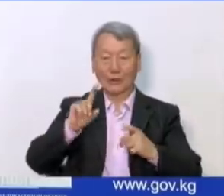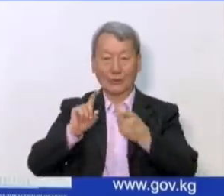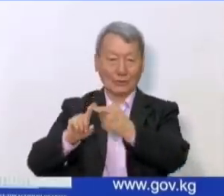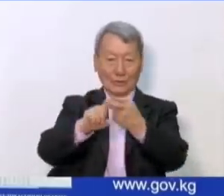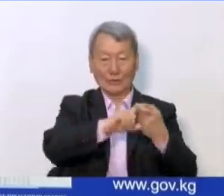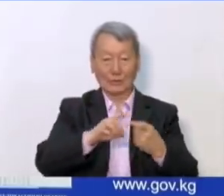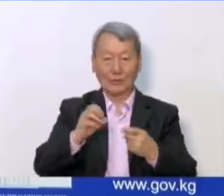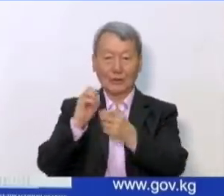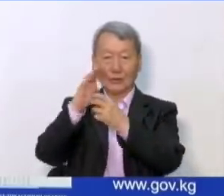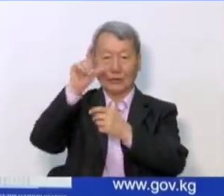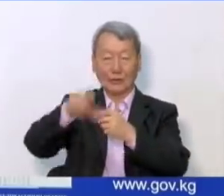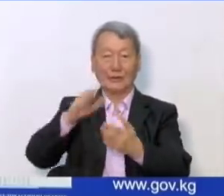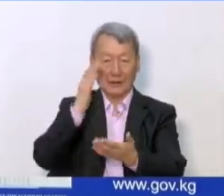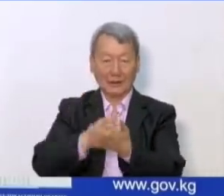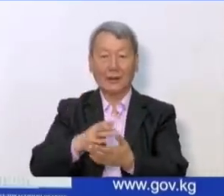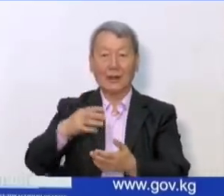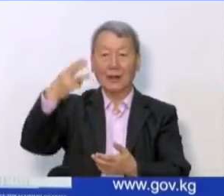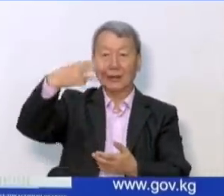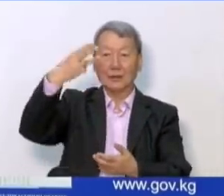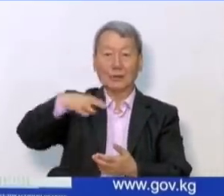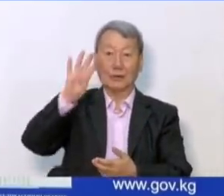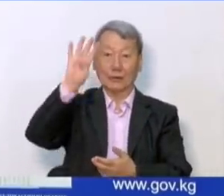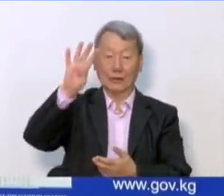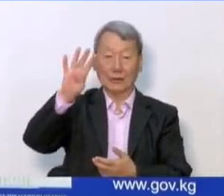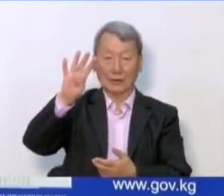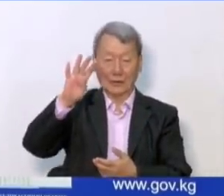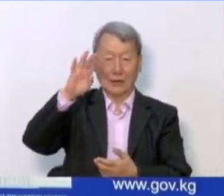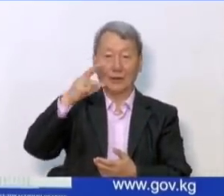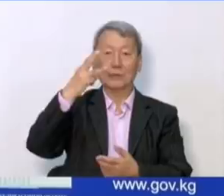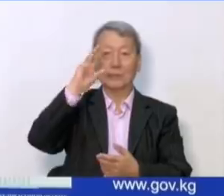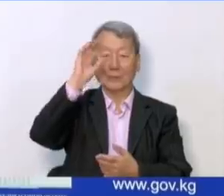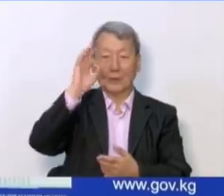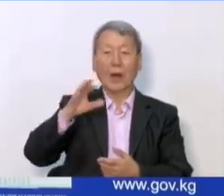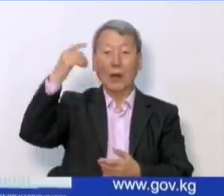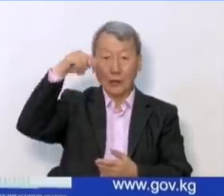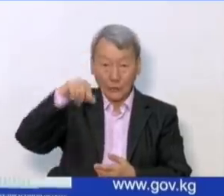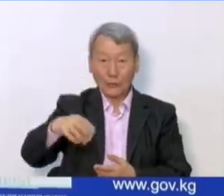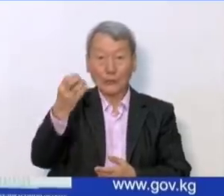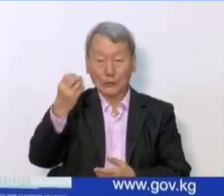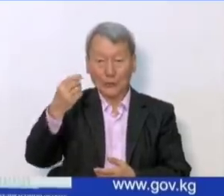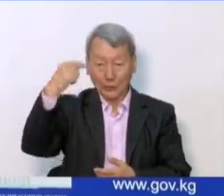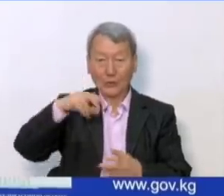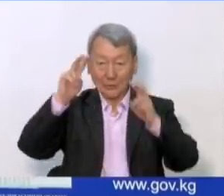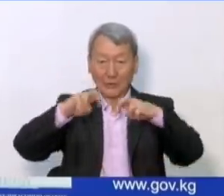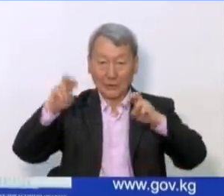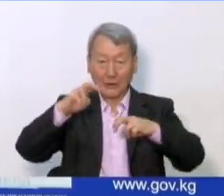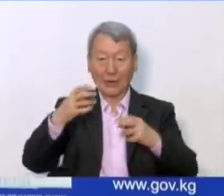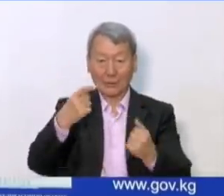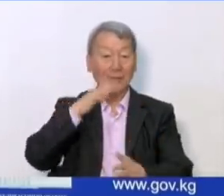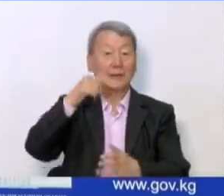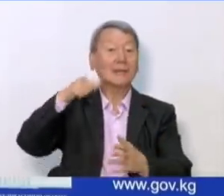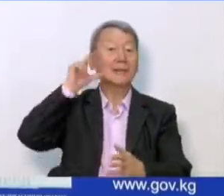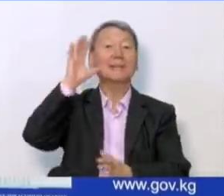адамдарын арасынан шығып отады, 34,1%. Ушул ле ұшырда мына бір нече күнден бері айтып келе